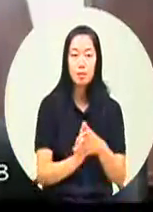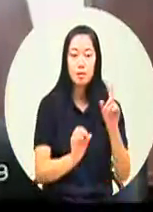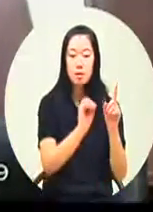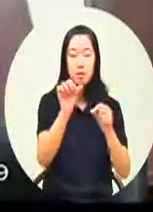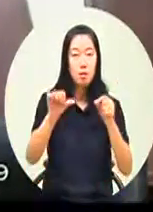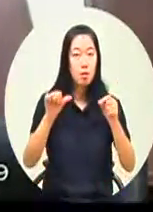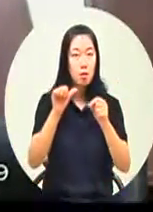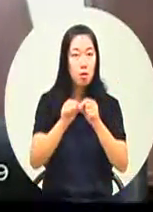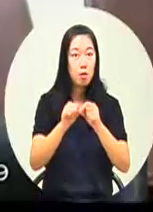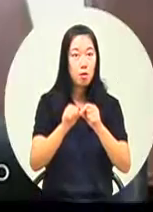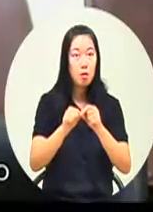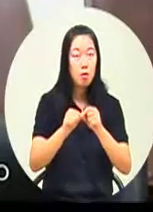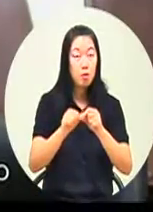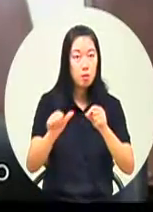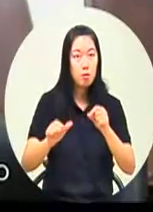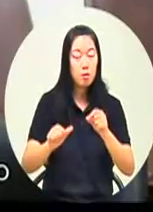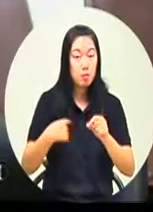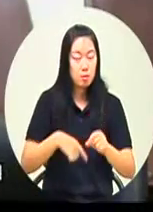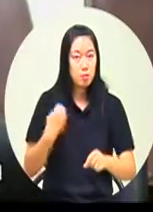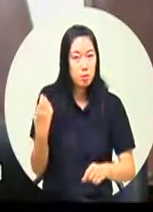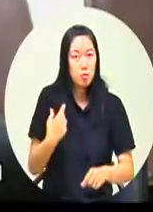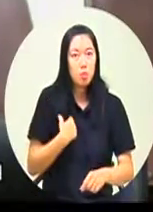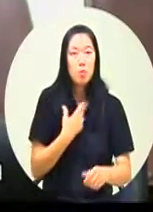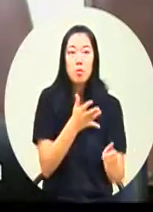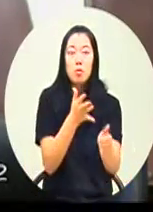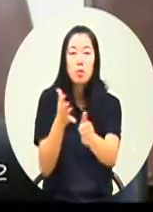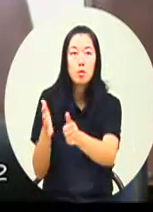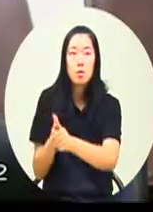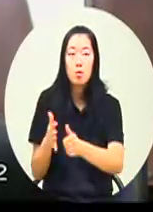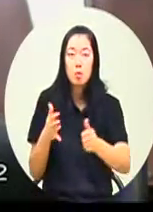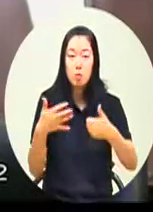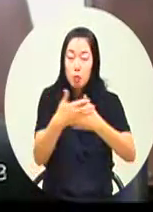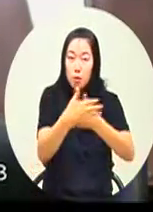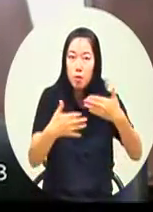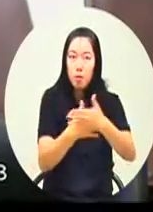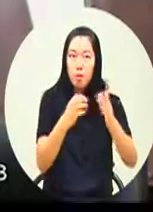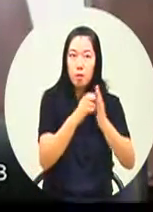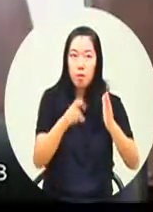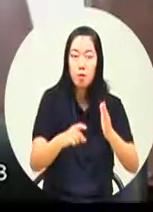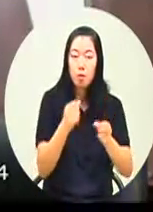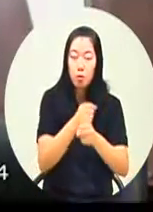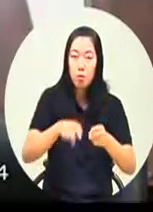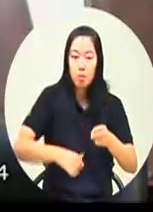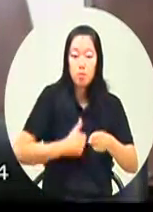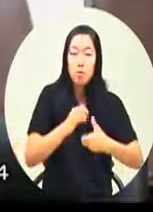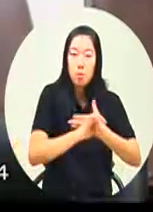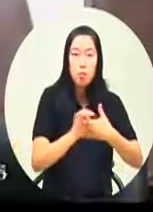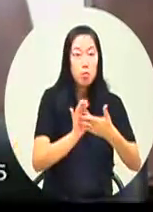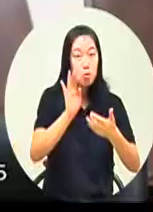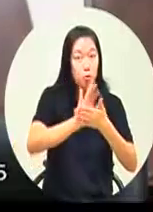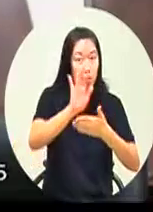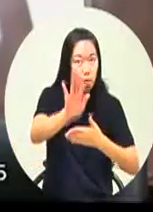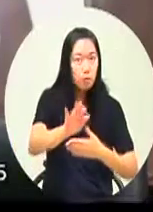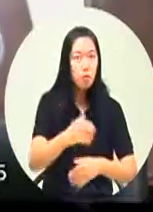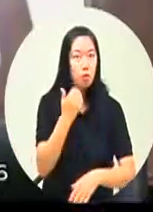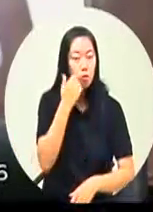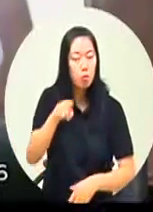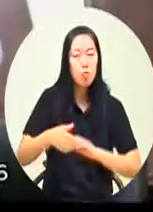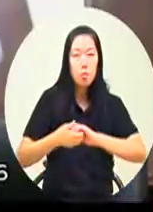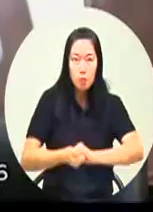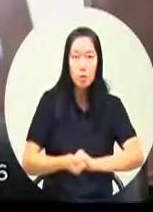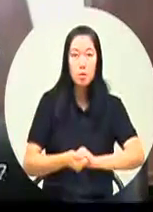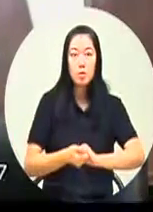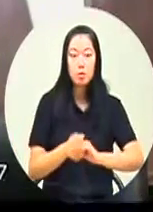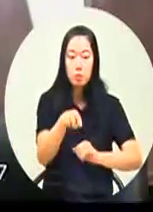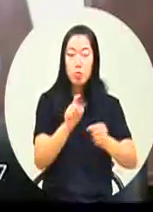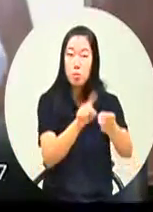四新的哈、哦，那我想天津交通局就是在做这个实验之后，我们是不是可以，如果是确定这个方向的